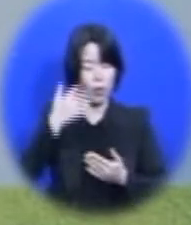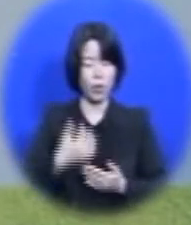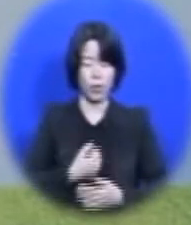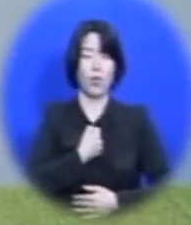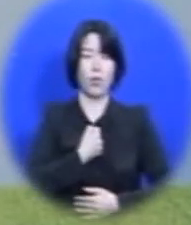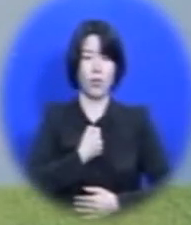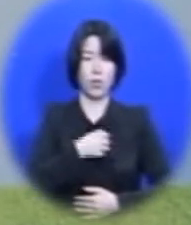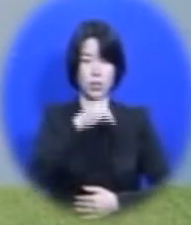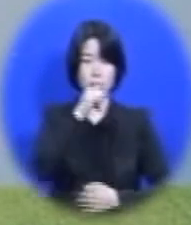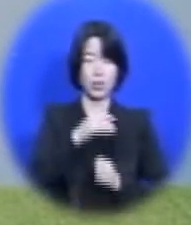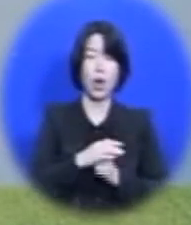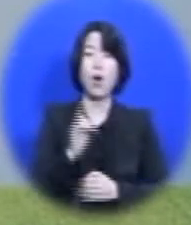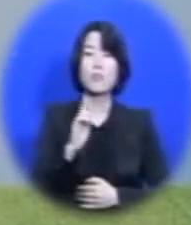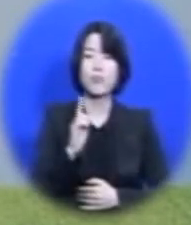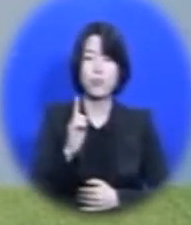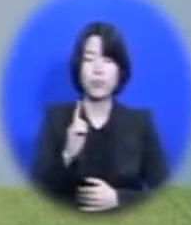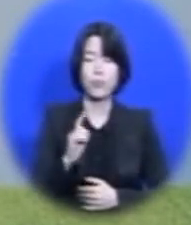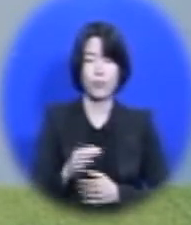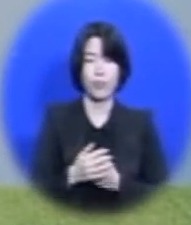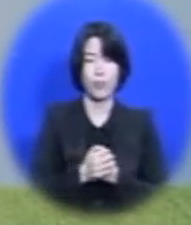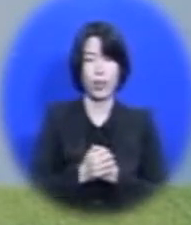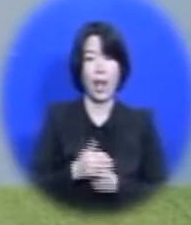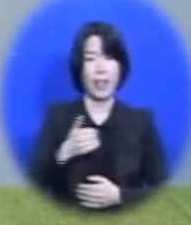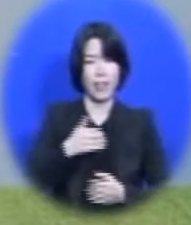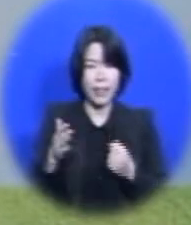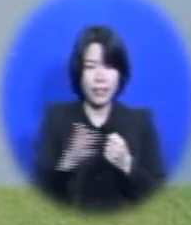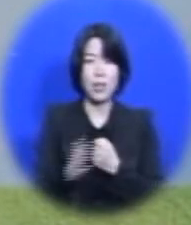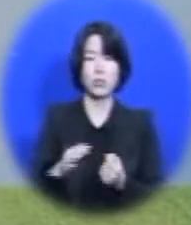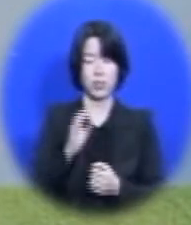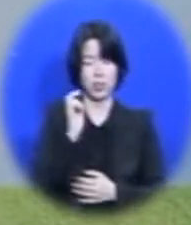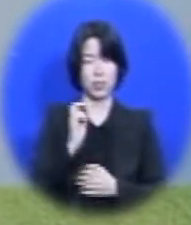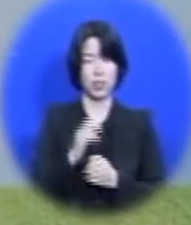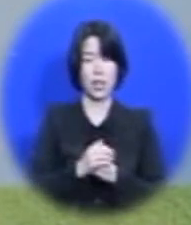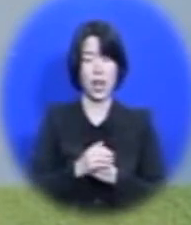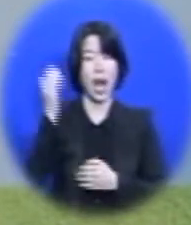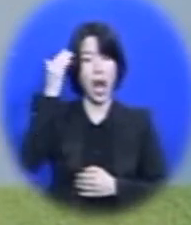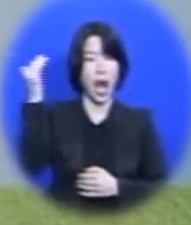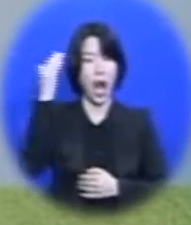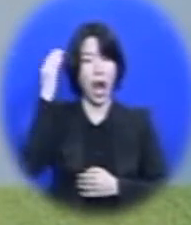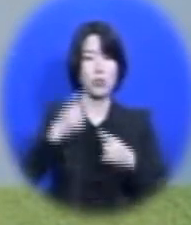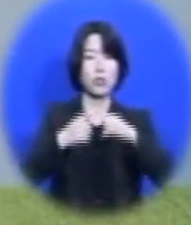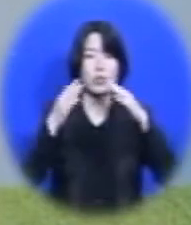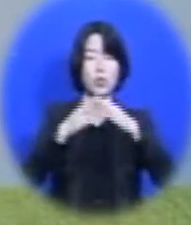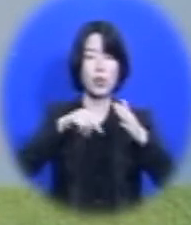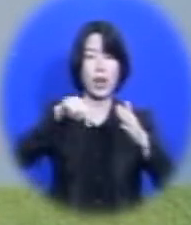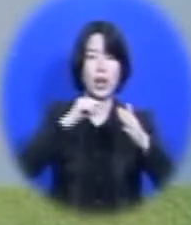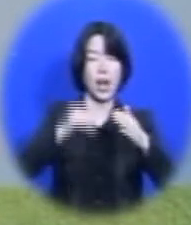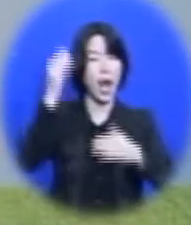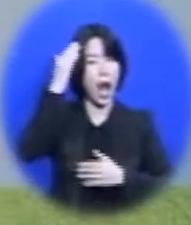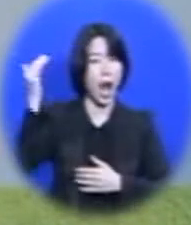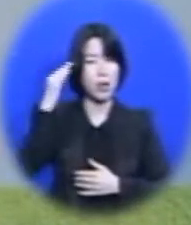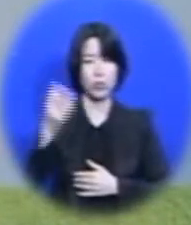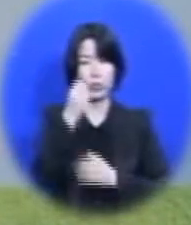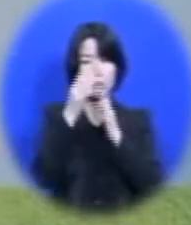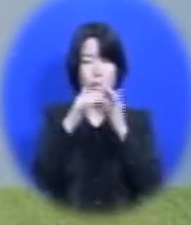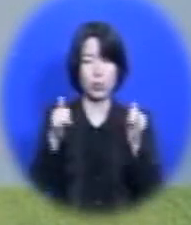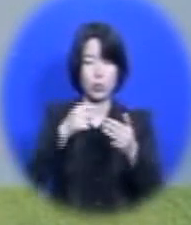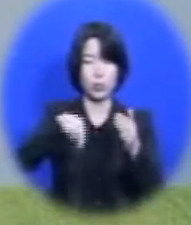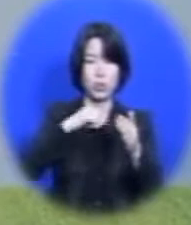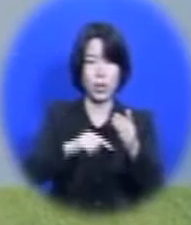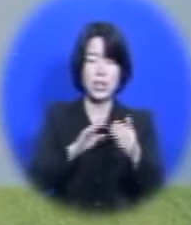일어났습니다. 무슨 충격이냐면 나 때문이구나. 한국 교회 안에, 한국 성도들 안에 진정한